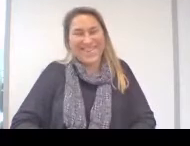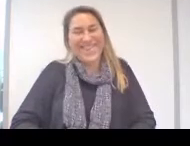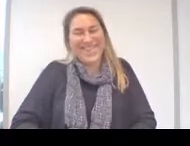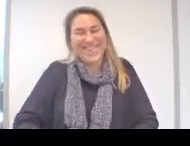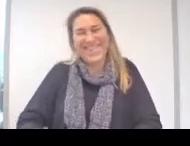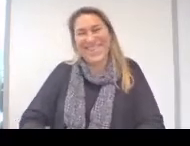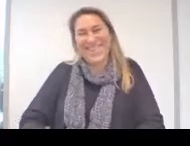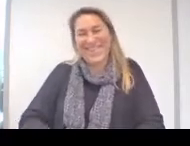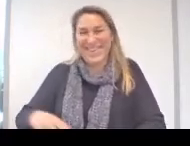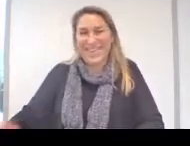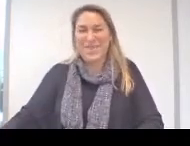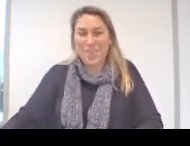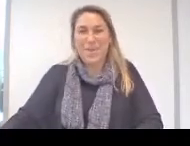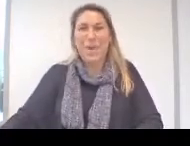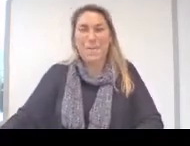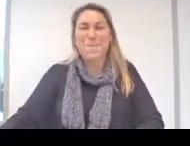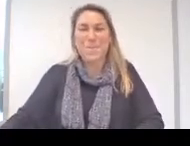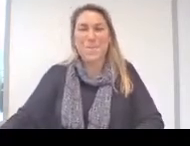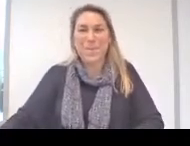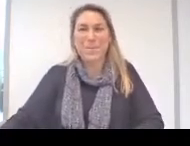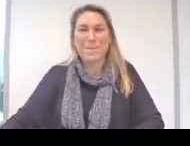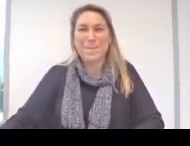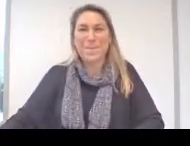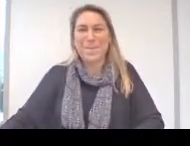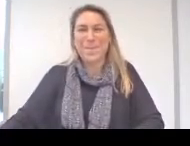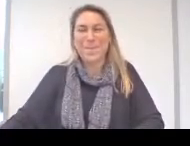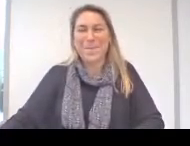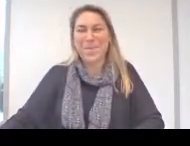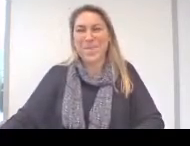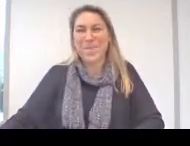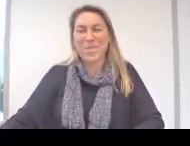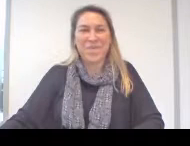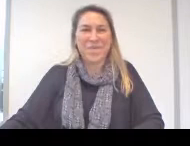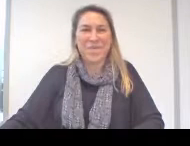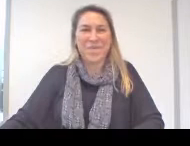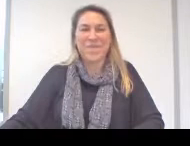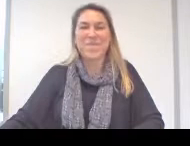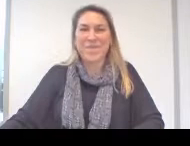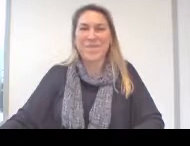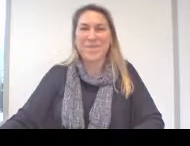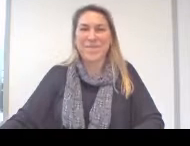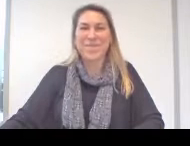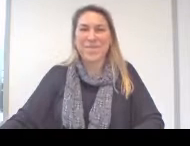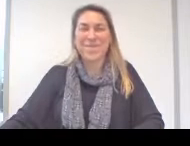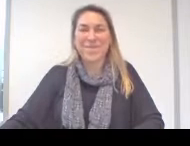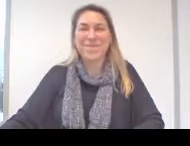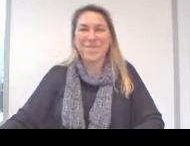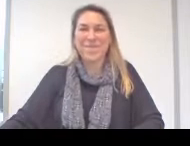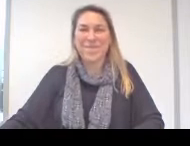de la Restauration, pour ceux qui sont pas très familiers des acronymes. Alors, ben, ce BTS, en